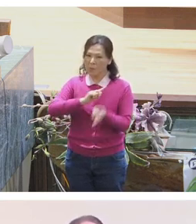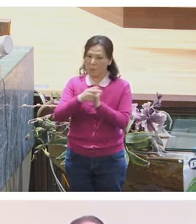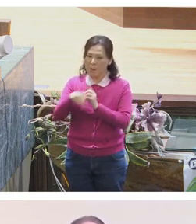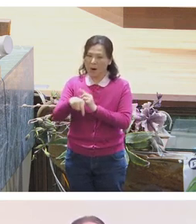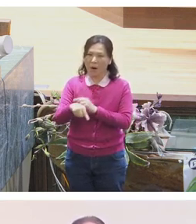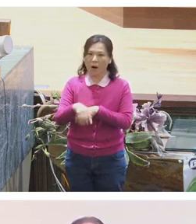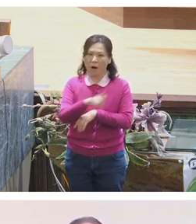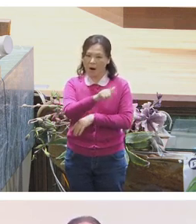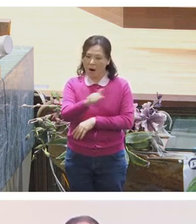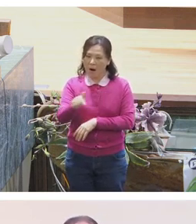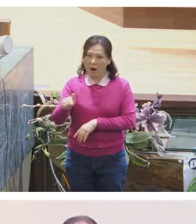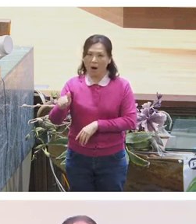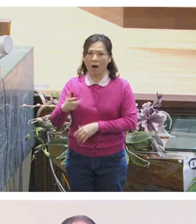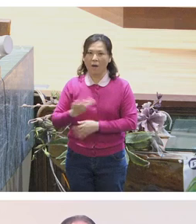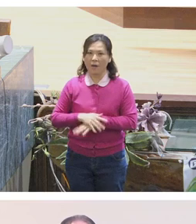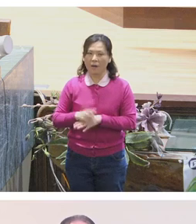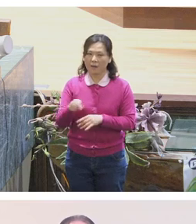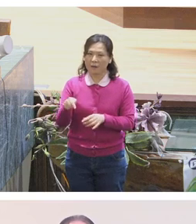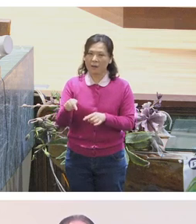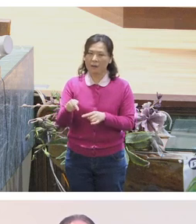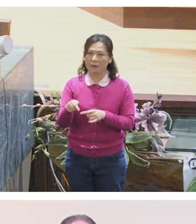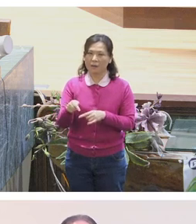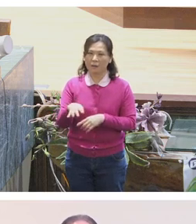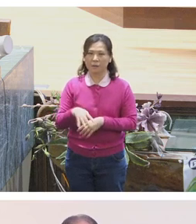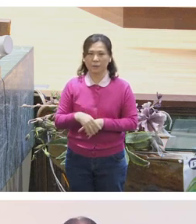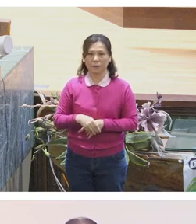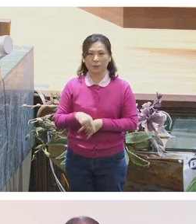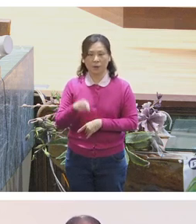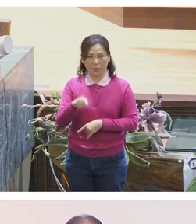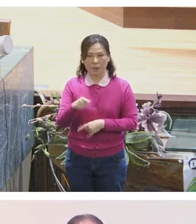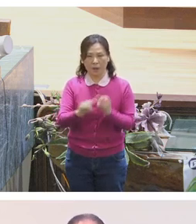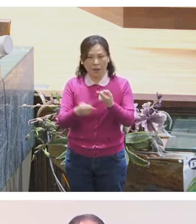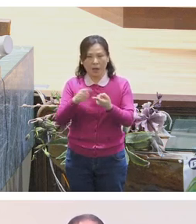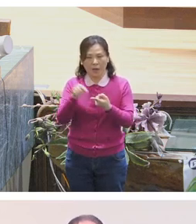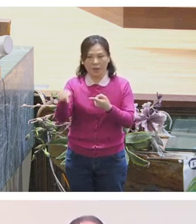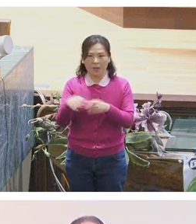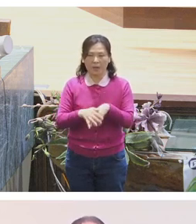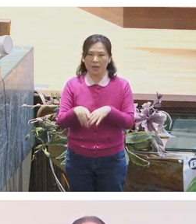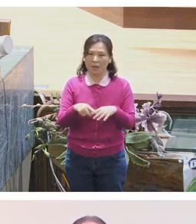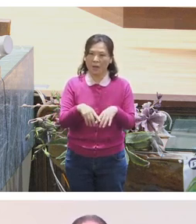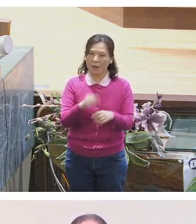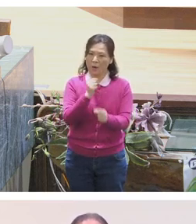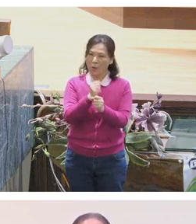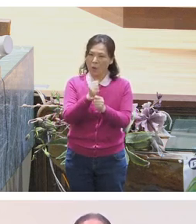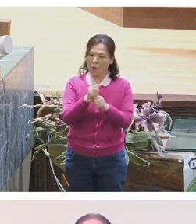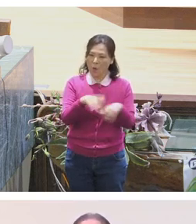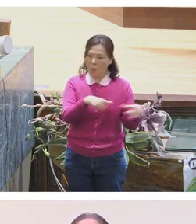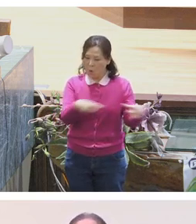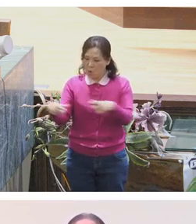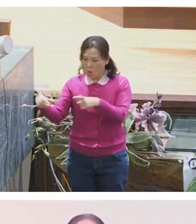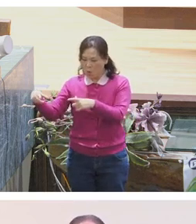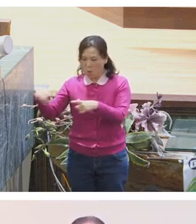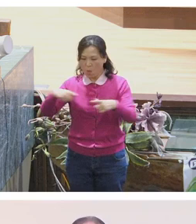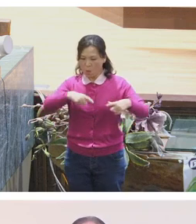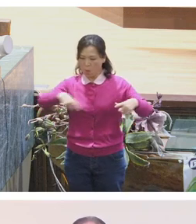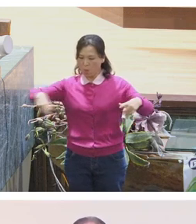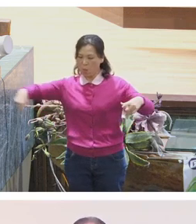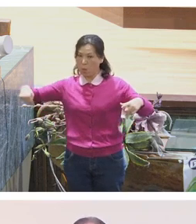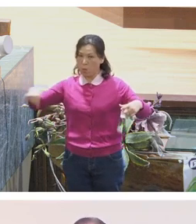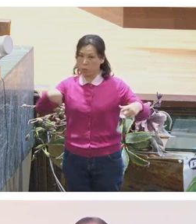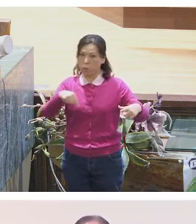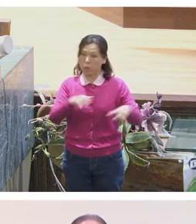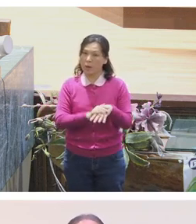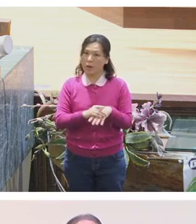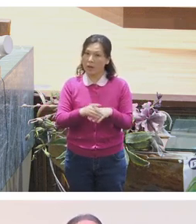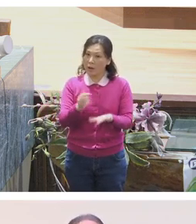后，它应该衔接一个制程代码。哦，你这个